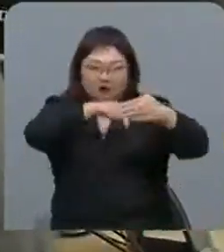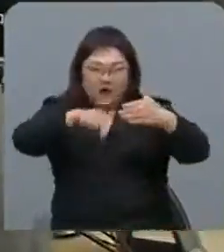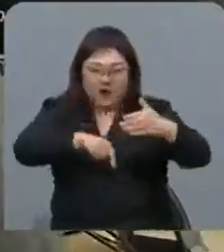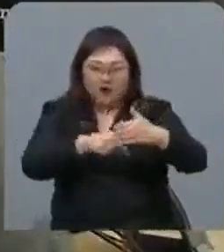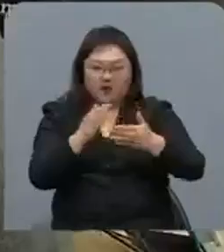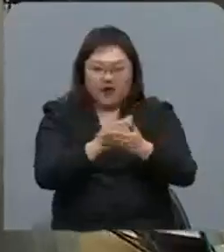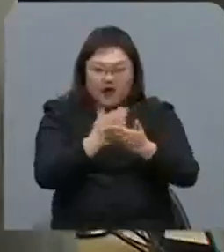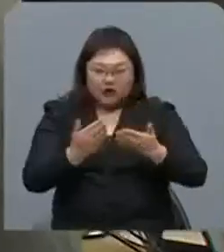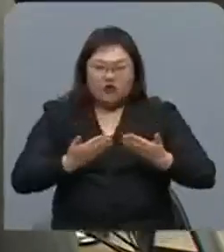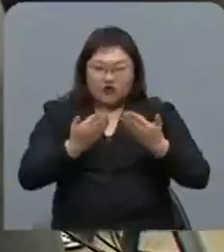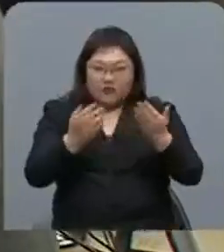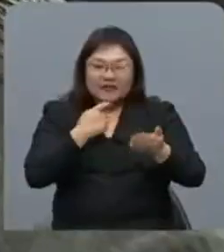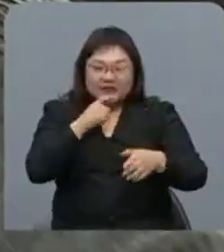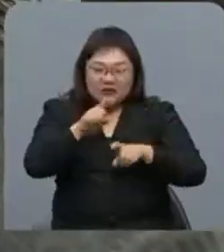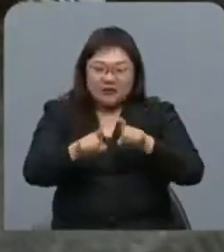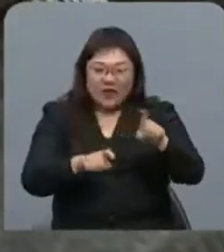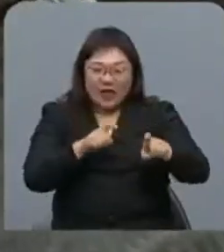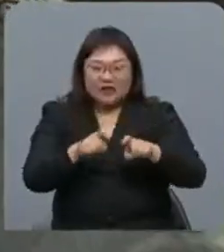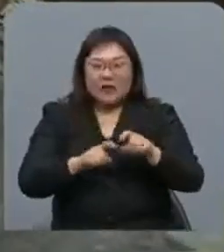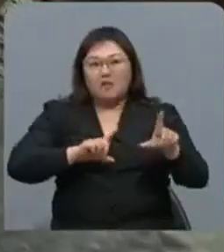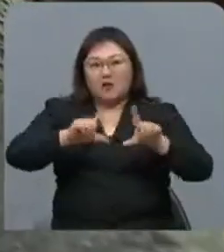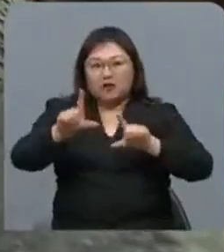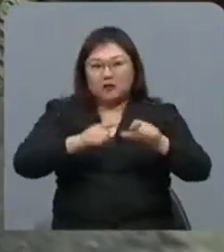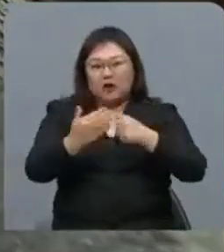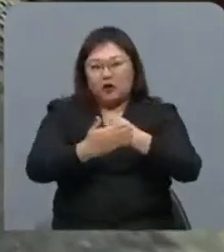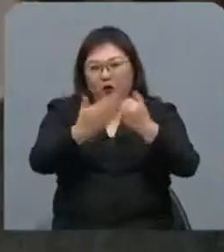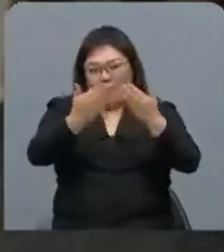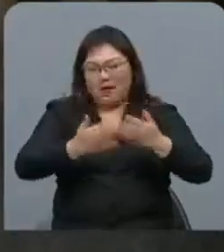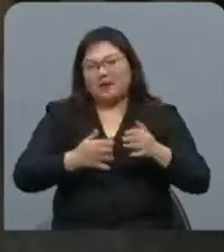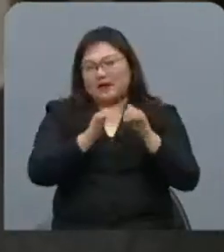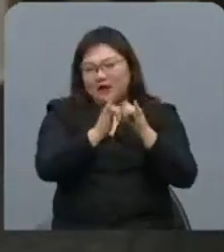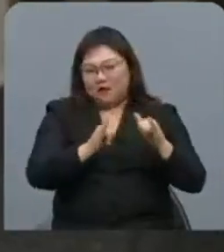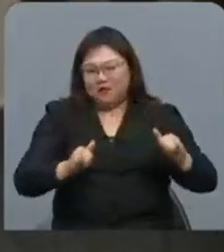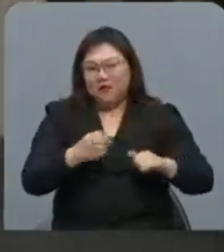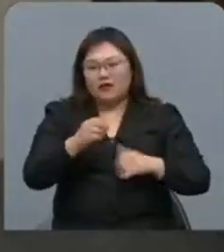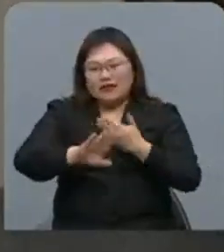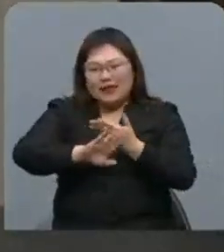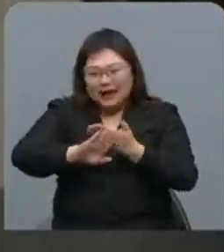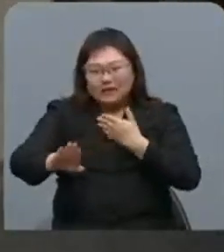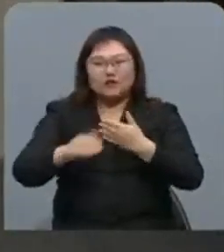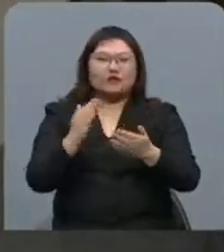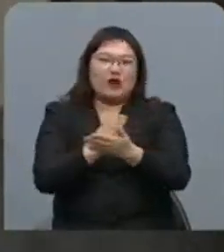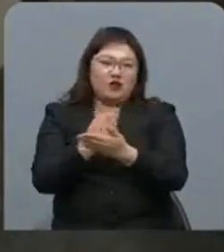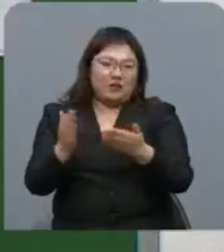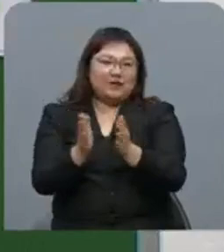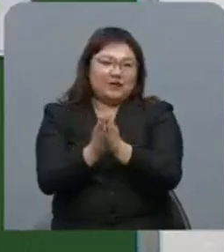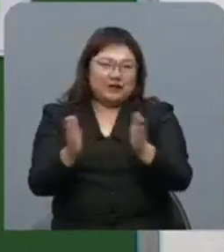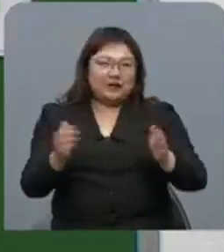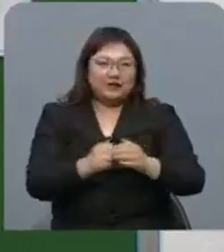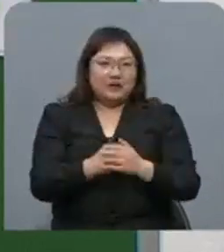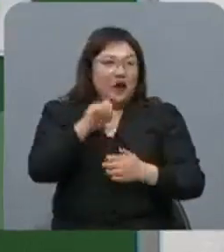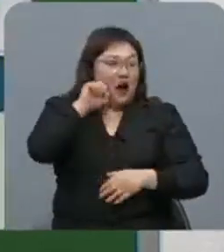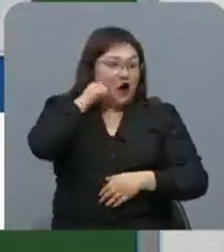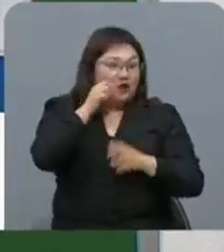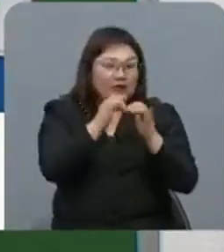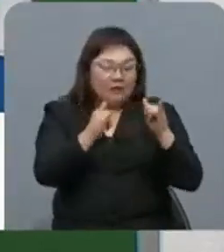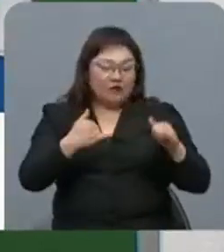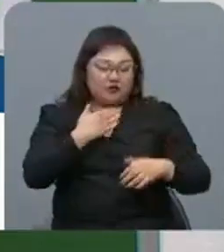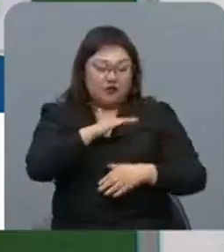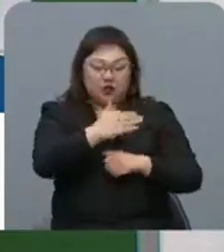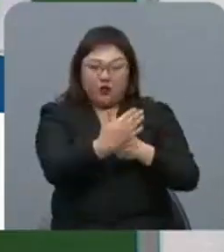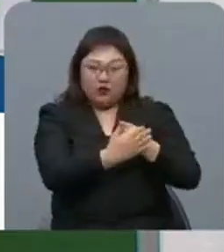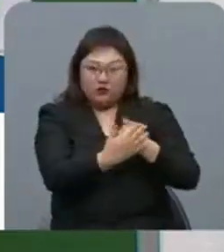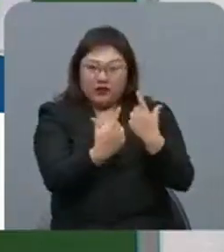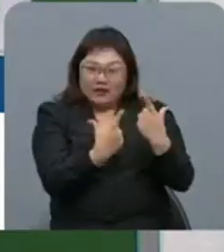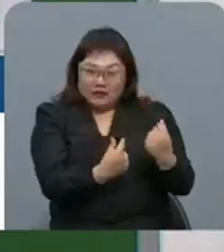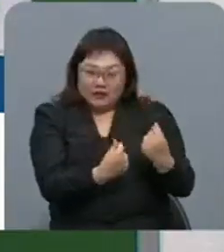실천하는 어르신들의 모습에 도움을 받는 이들도 또 다른 나눔을 다짐합니다. 어려운 분들이 우리를 도와주듯이 우리도